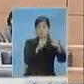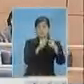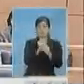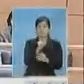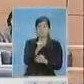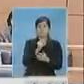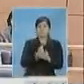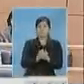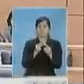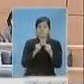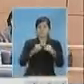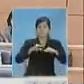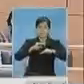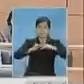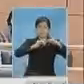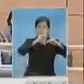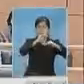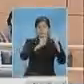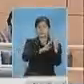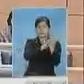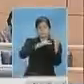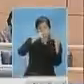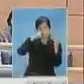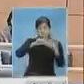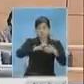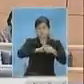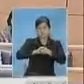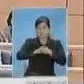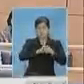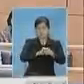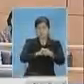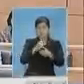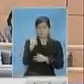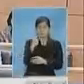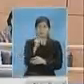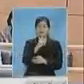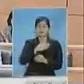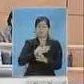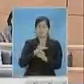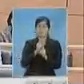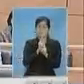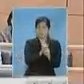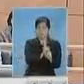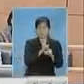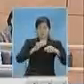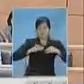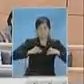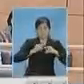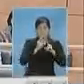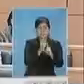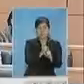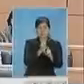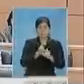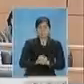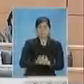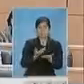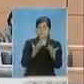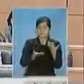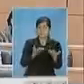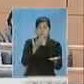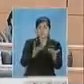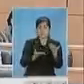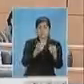ด้วยความจริงใจนำประเทศไทยไปสู่ความปลองดองท่านเดินไปไหนผมไปด้วยฮะเอาไงก็เอากัน